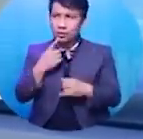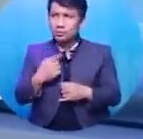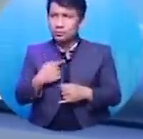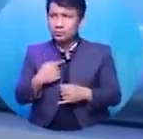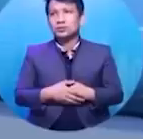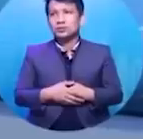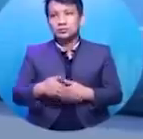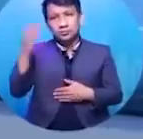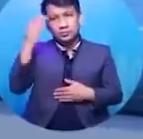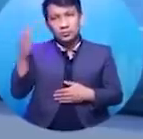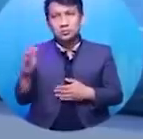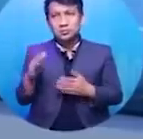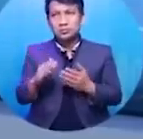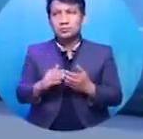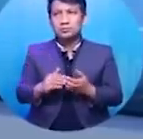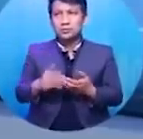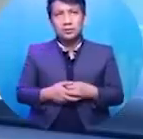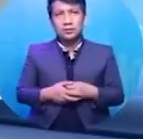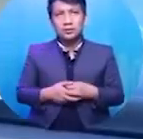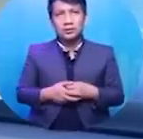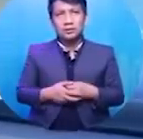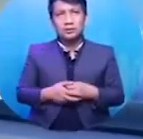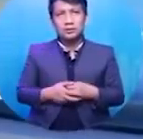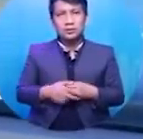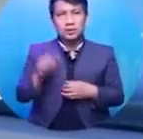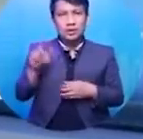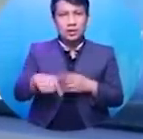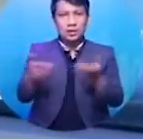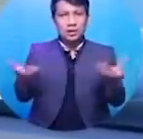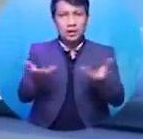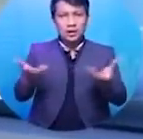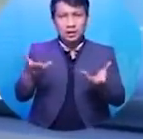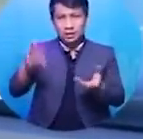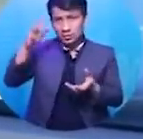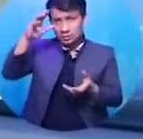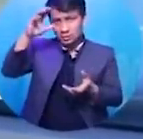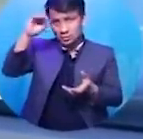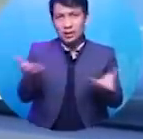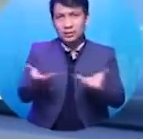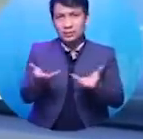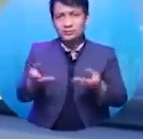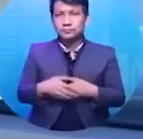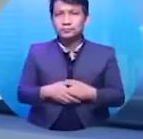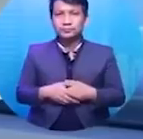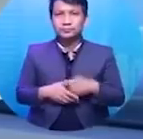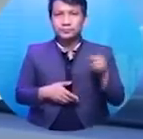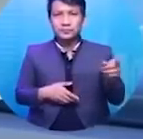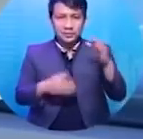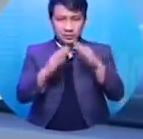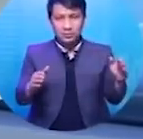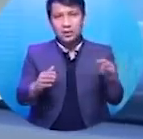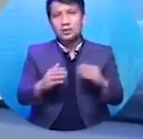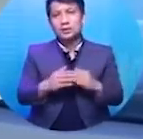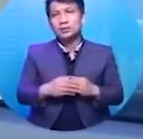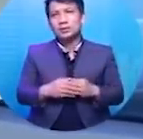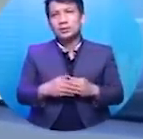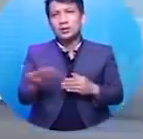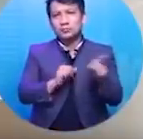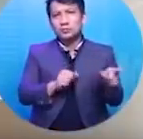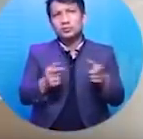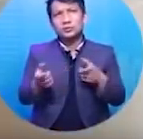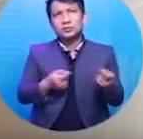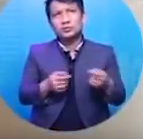ito natutokhang? Hindi ko po alam, sir. Nasaan po ngayon si Mr. Elmer Ojas Castro? Nasa bahay po, sir. Ano pong trabaho